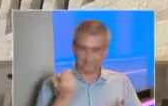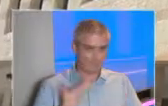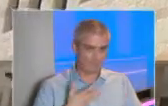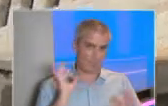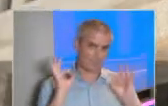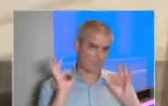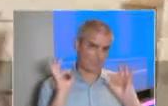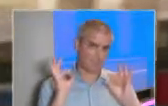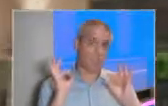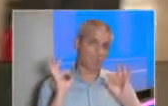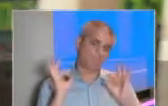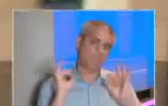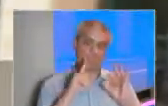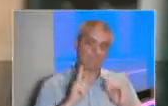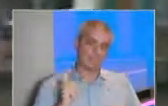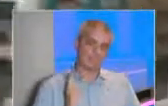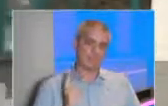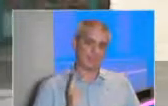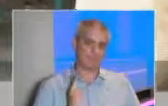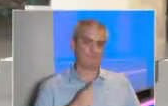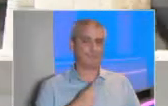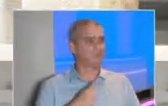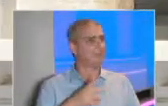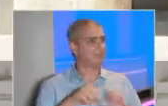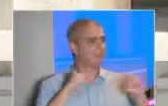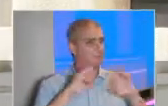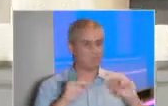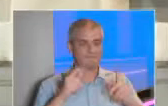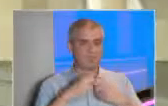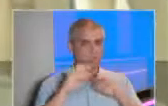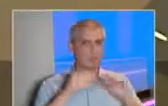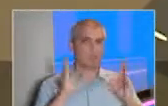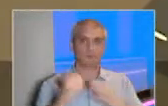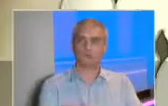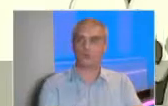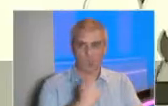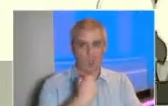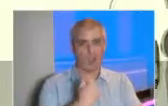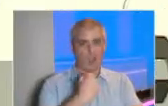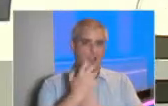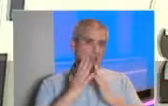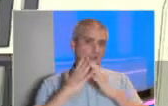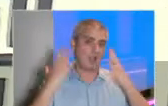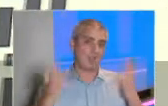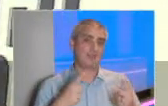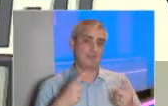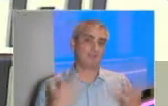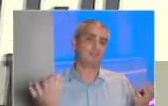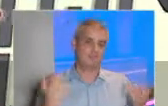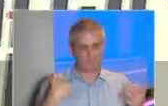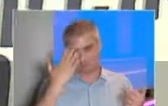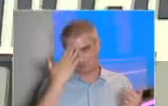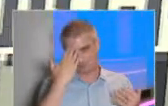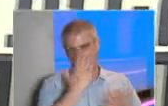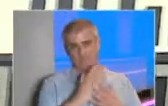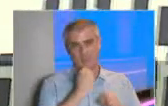עדיין לא קיבלו, כנראה הם עדיין יחכו לו. לירן, אתה יודע, להסתדרות המורים וארגון המורים יש כוח כל כך רב, ואנחנו מכירים